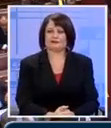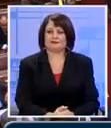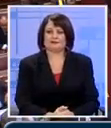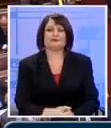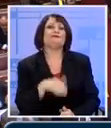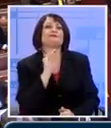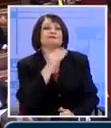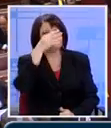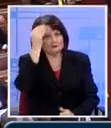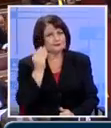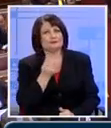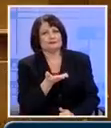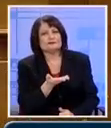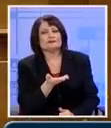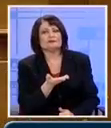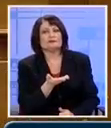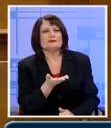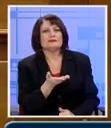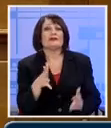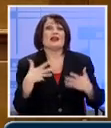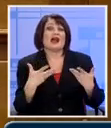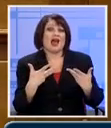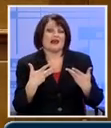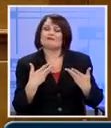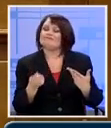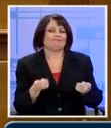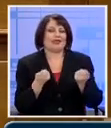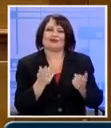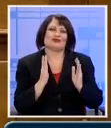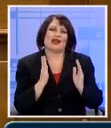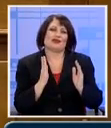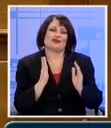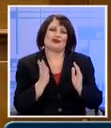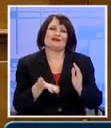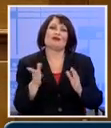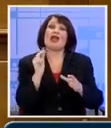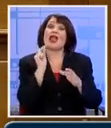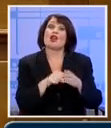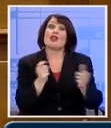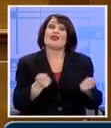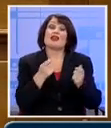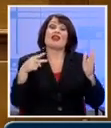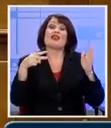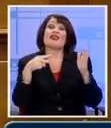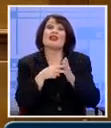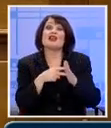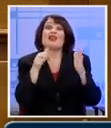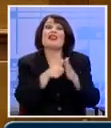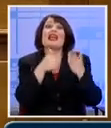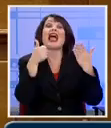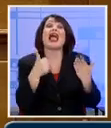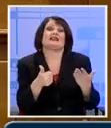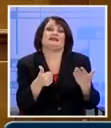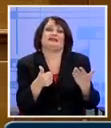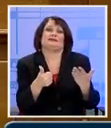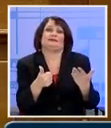Κύριε Τσίπρα, τη χάρη αυτή δεν θα σας την κάνουμε. Εκλογές θα γίνουν το 2016,